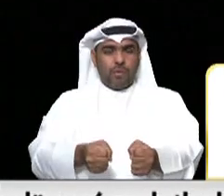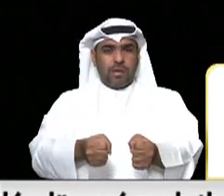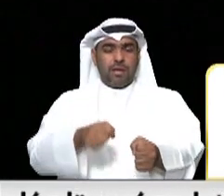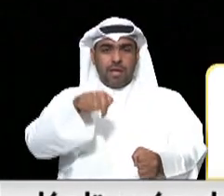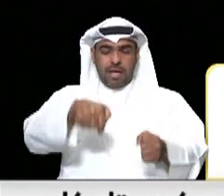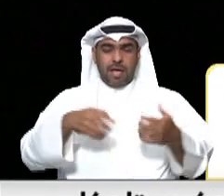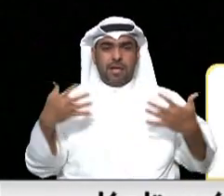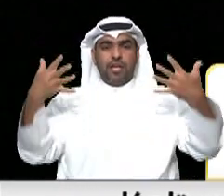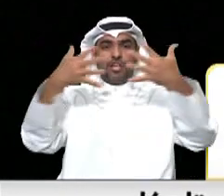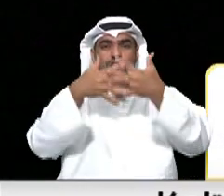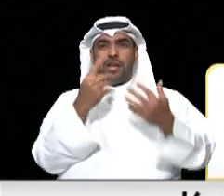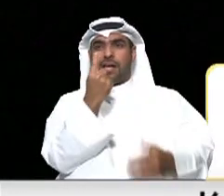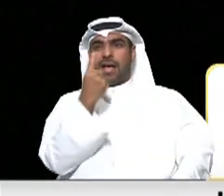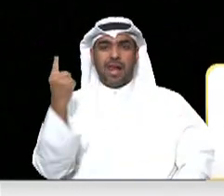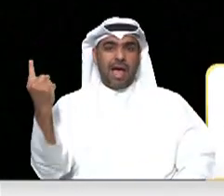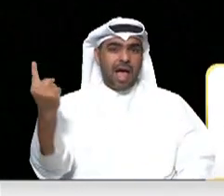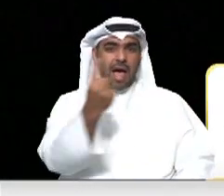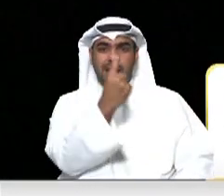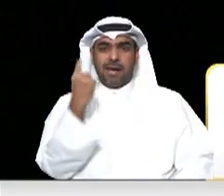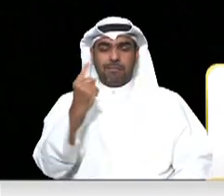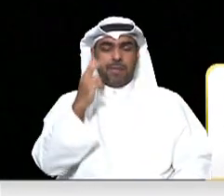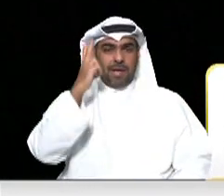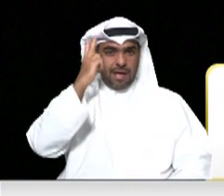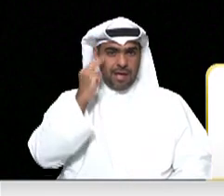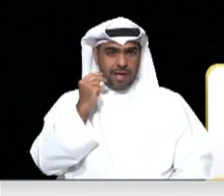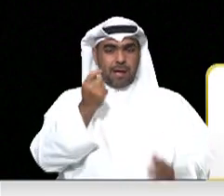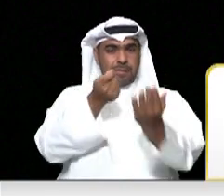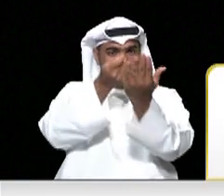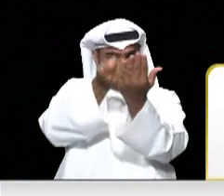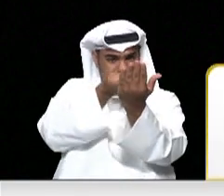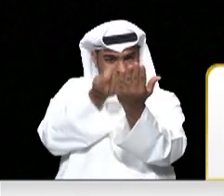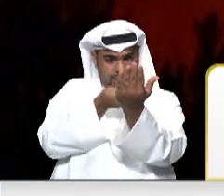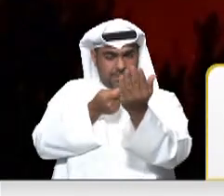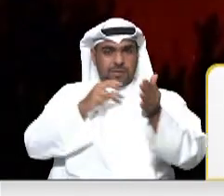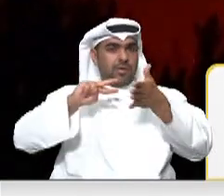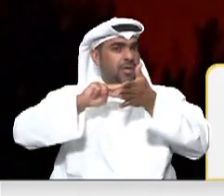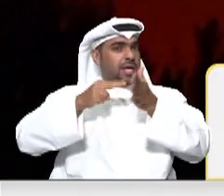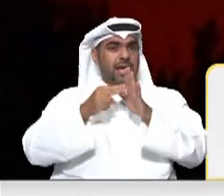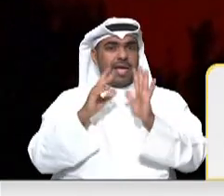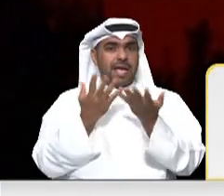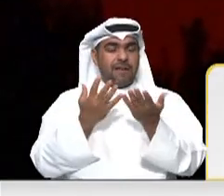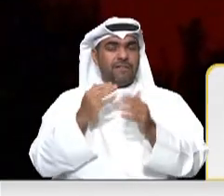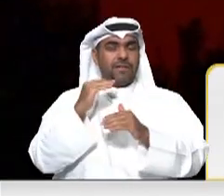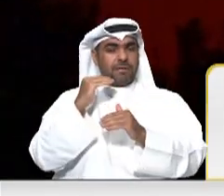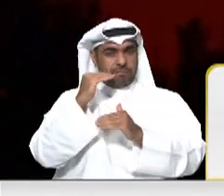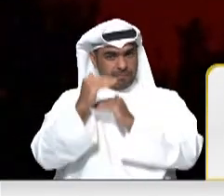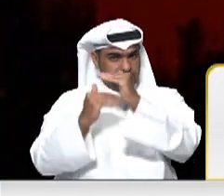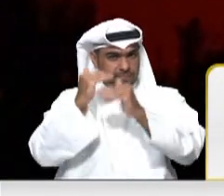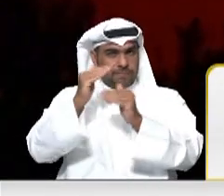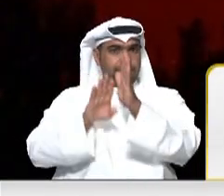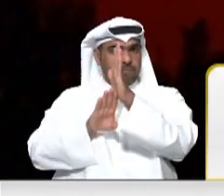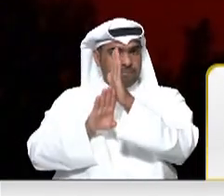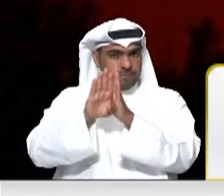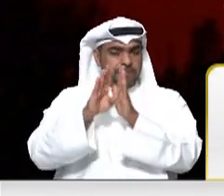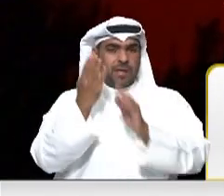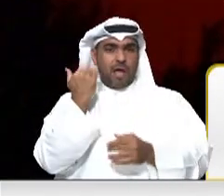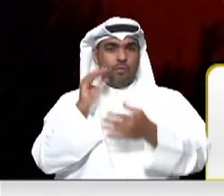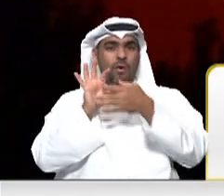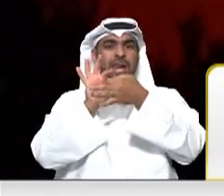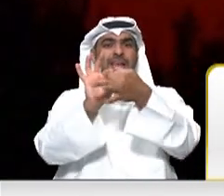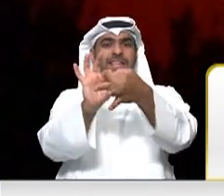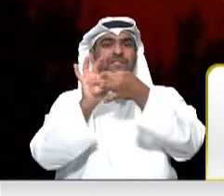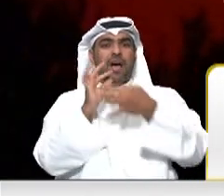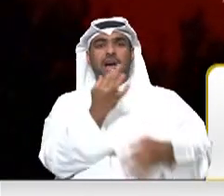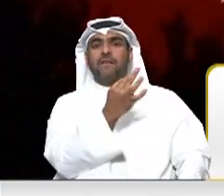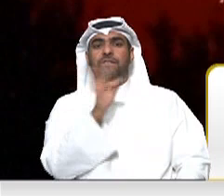استراتيجيه مناخيه شامله تتطور باستمرار تهدف لتحقيق اهداف اتفاق باريس بهدف